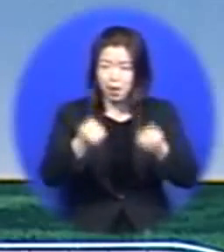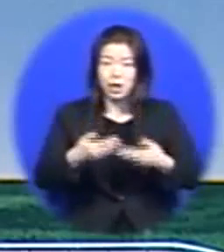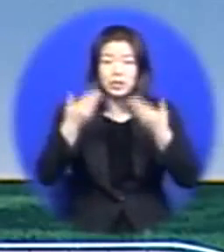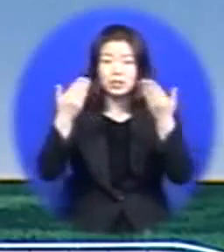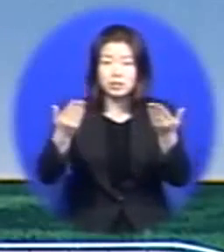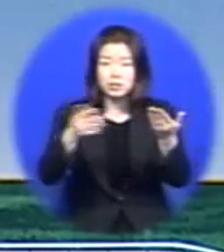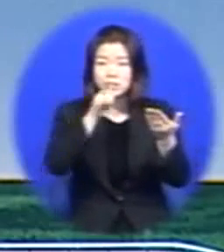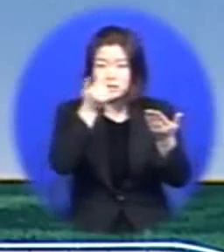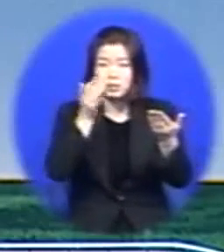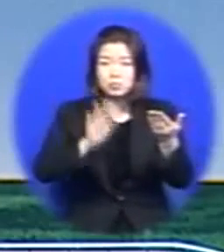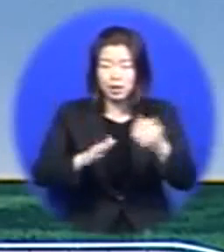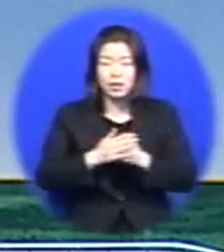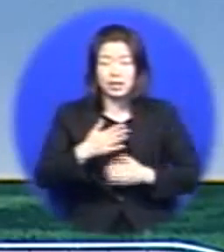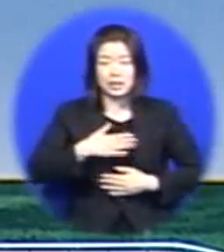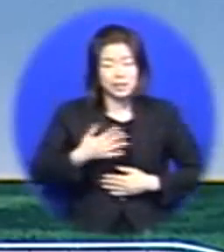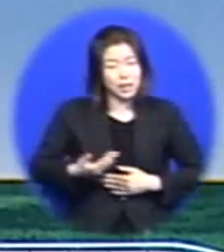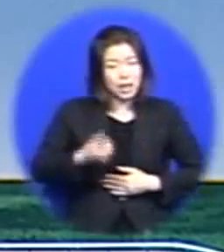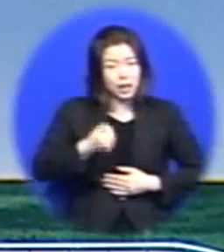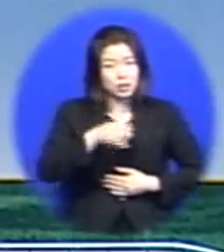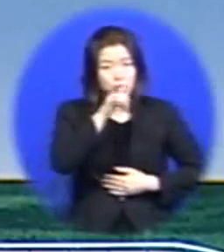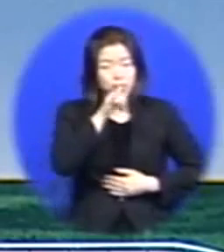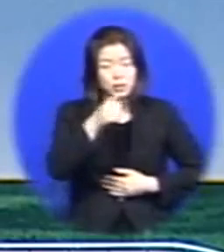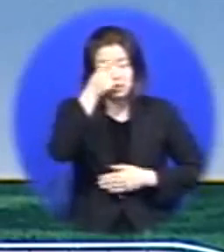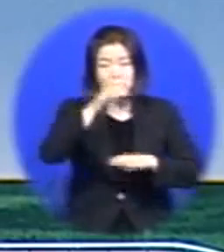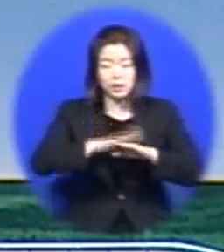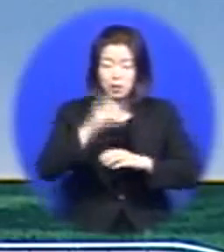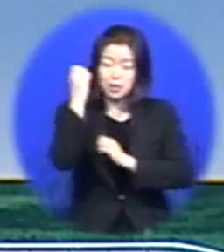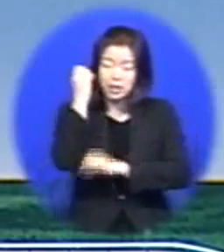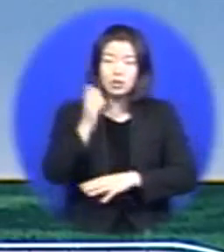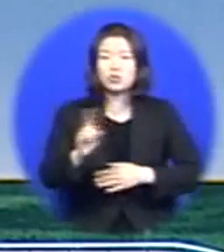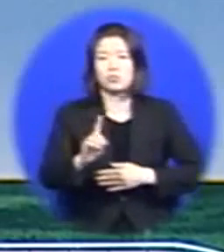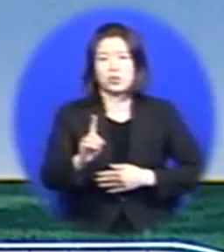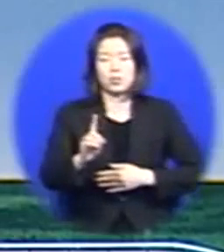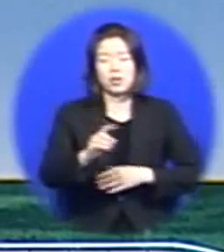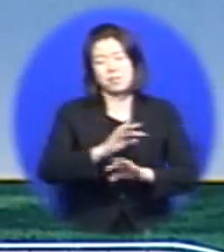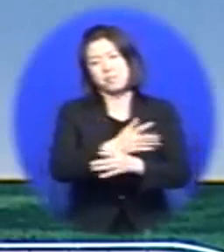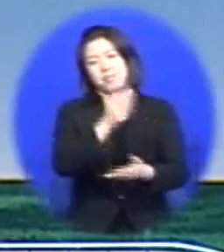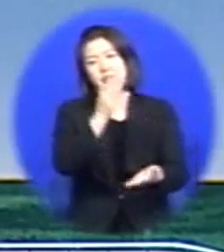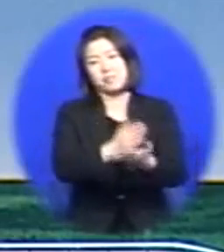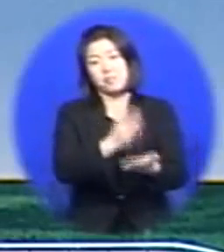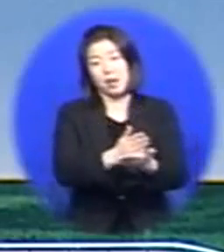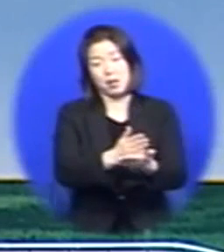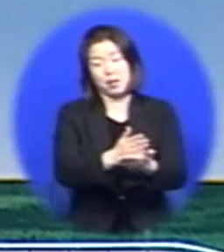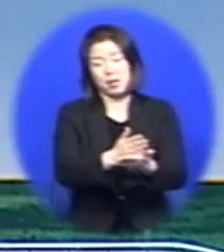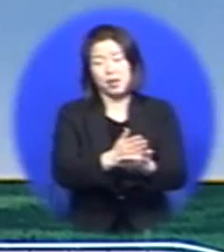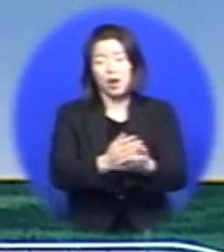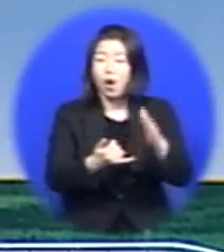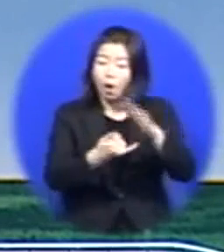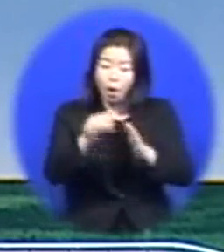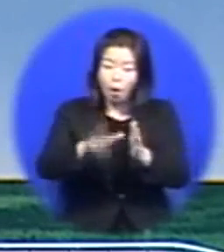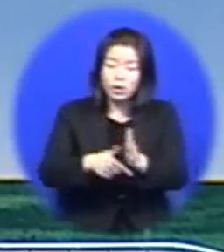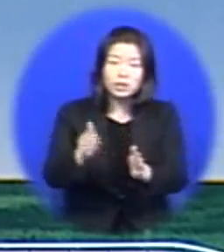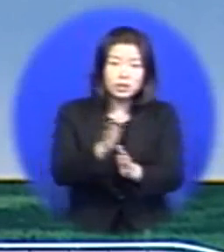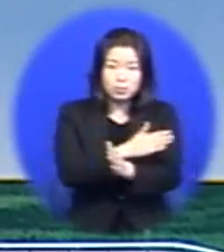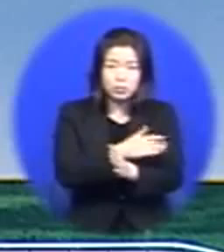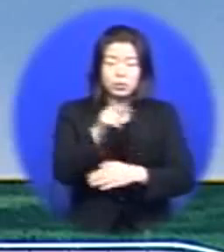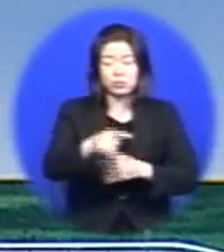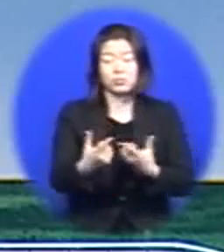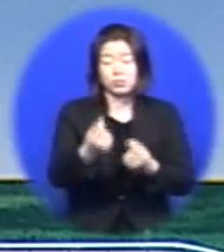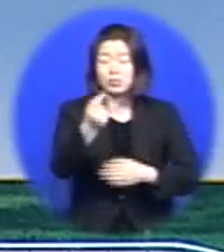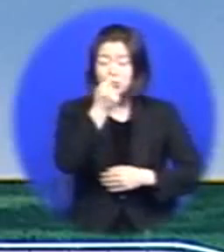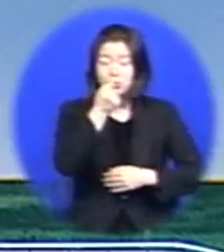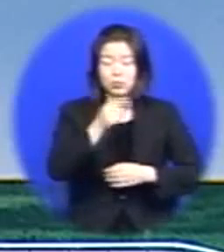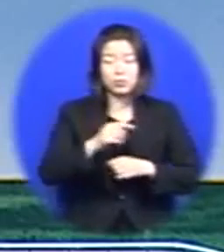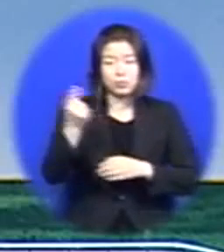드렸지만 제가 가지고 있었던 예배의 기준은요, 떠들지 마예요. 어릴 때부터 그렇게